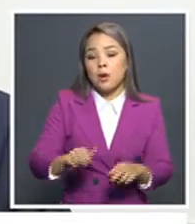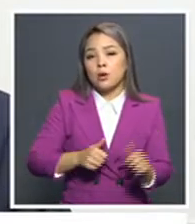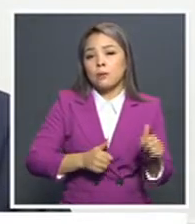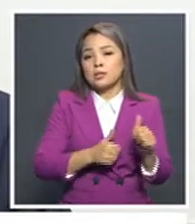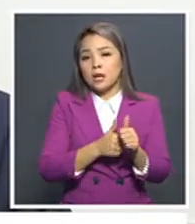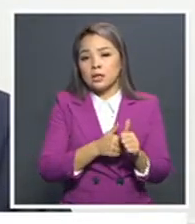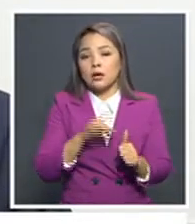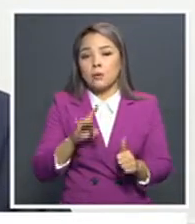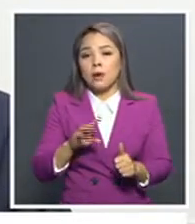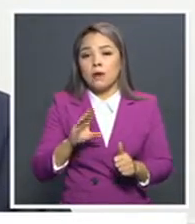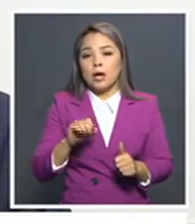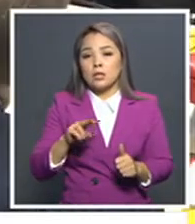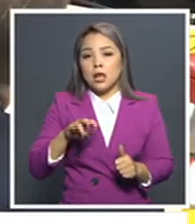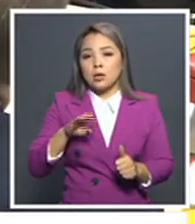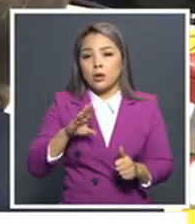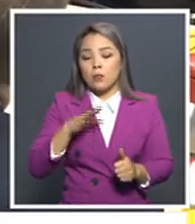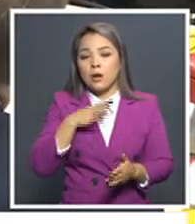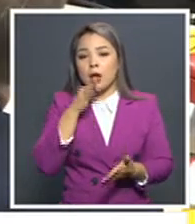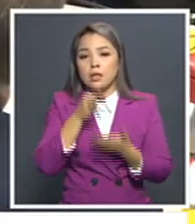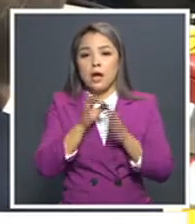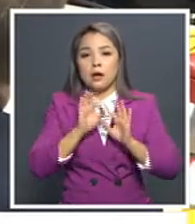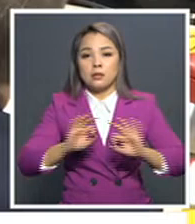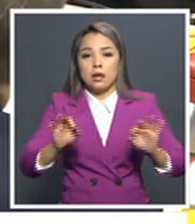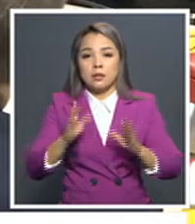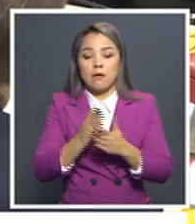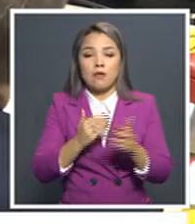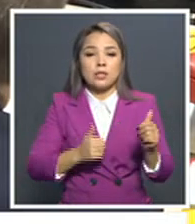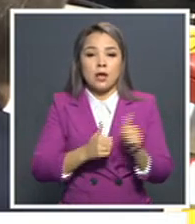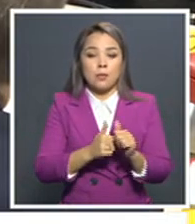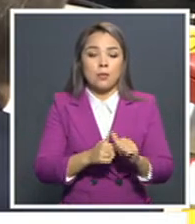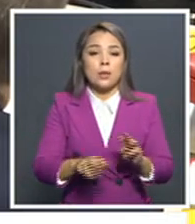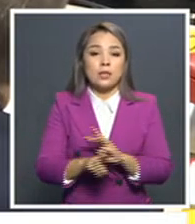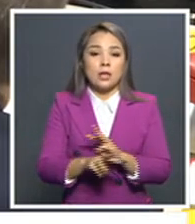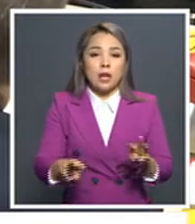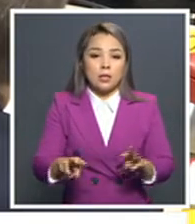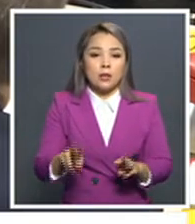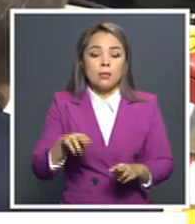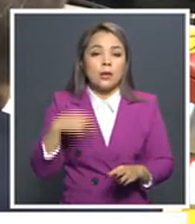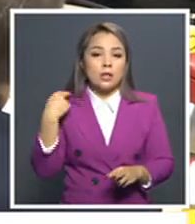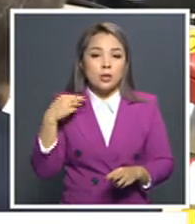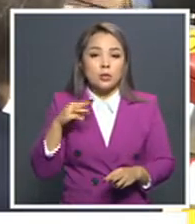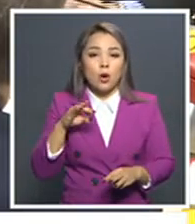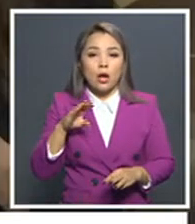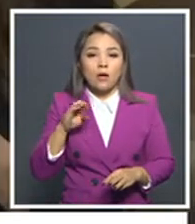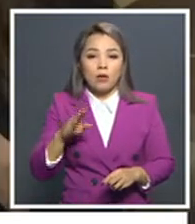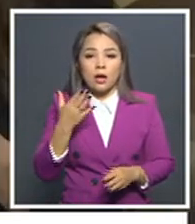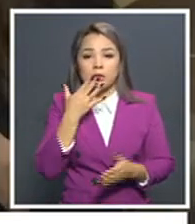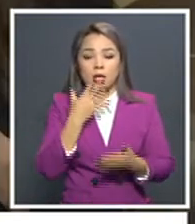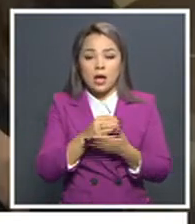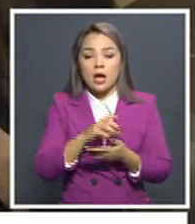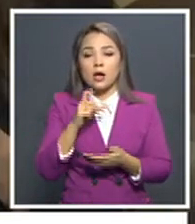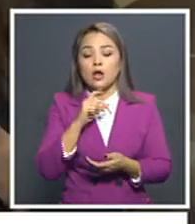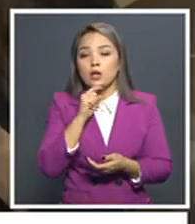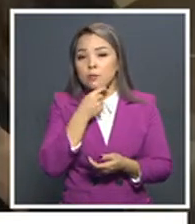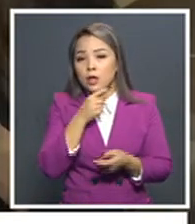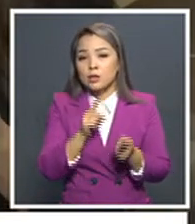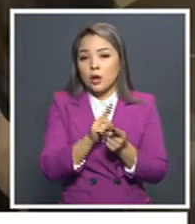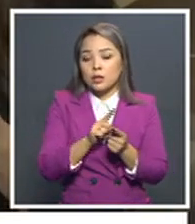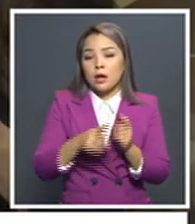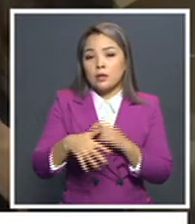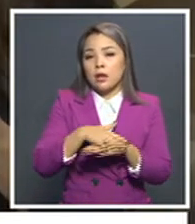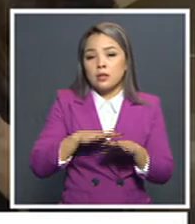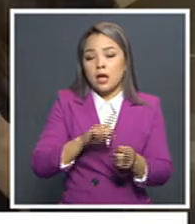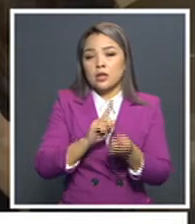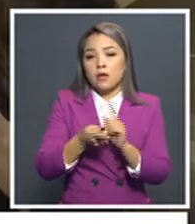орынбасары Роман Василенко жиналғандарға жеткізді. Вице-министр президент Тоқаевтың әлеуметтік-экономикалық реформалары жайлы кеңінен